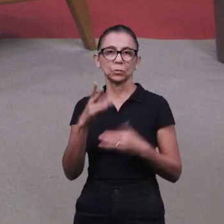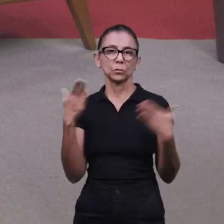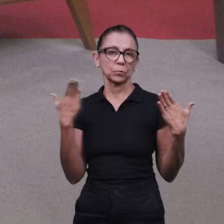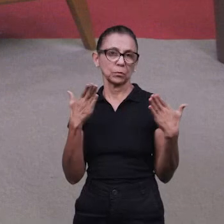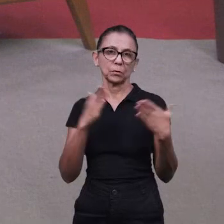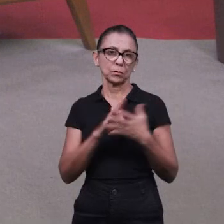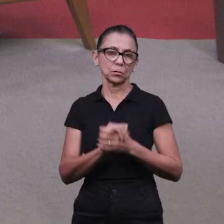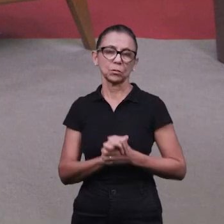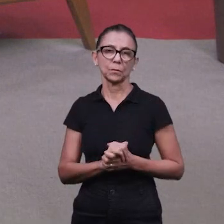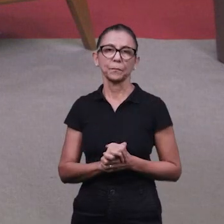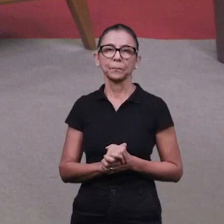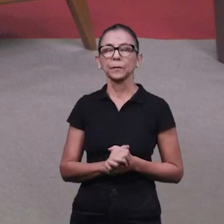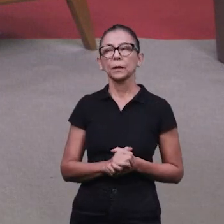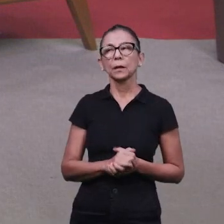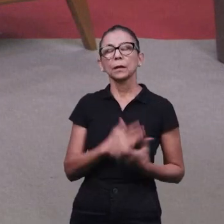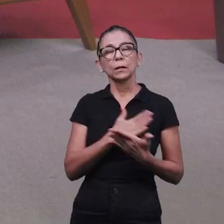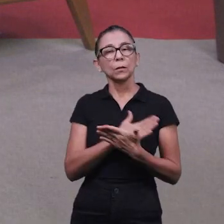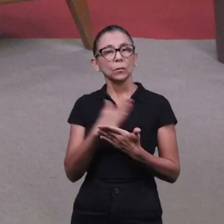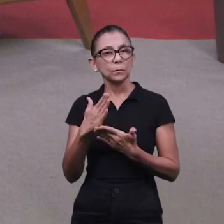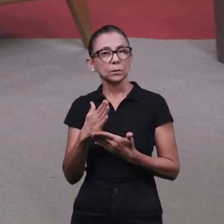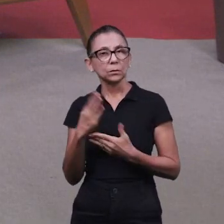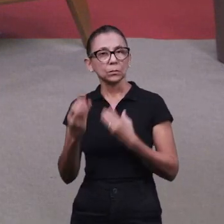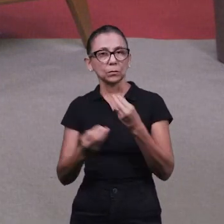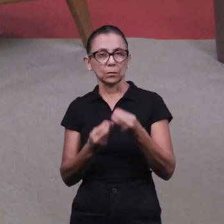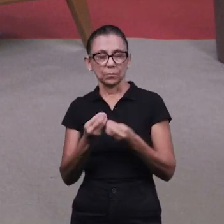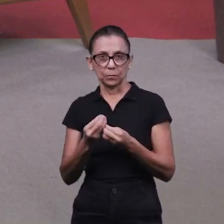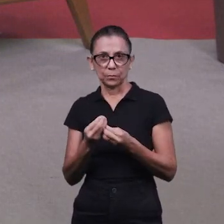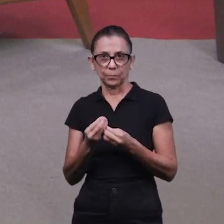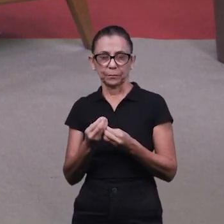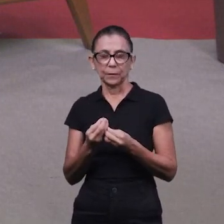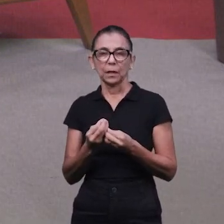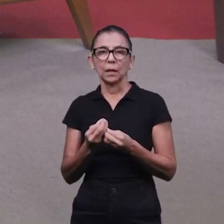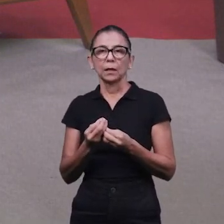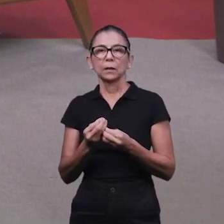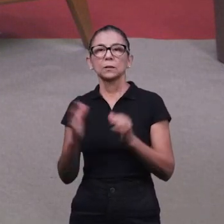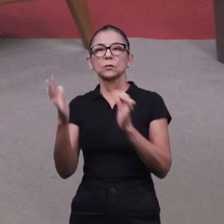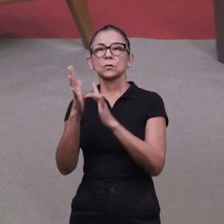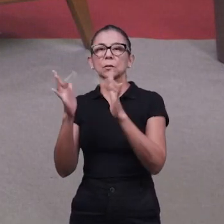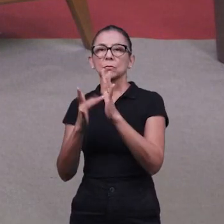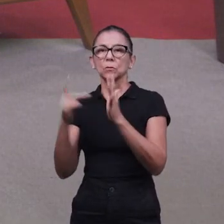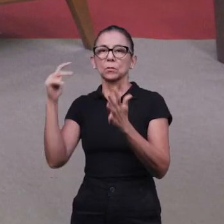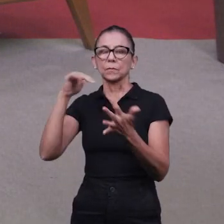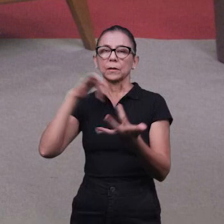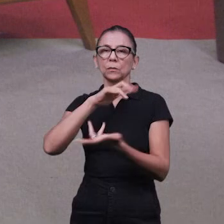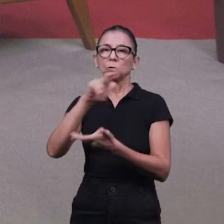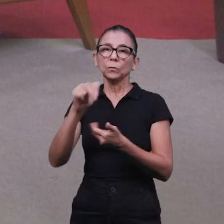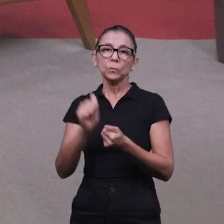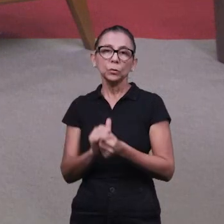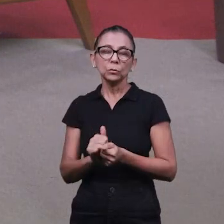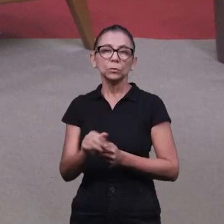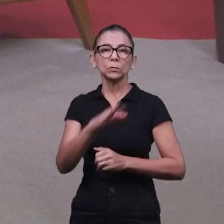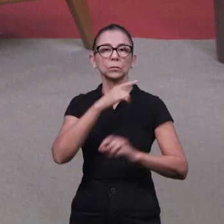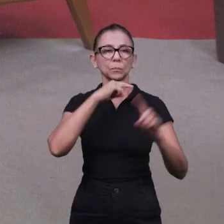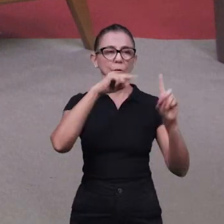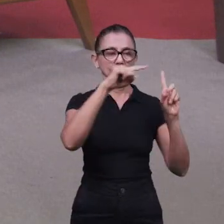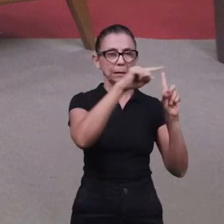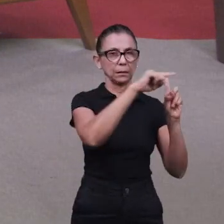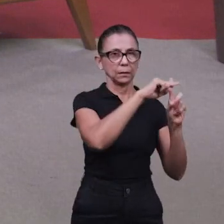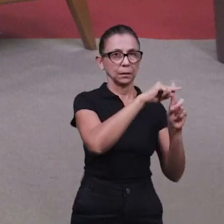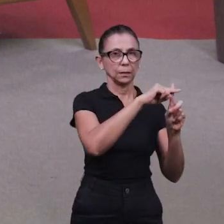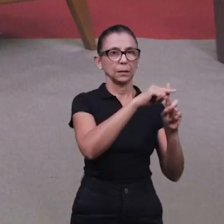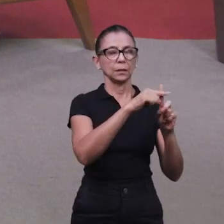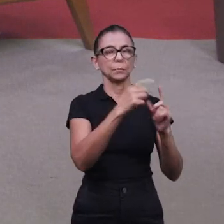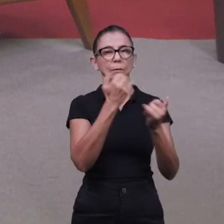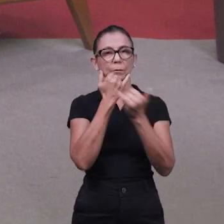donner par-dessus tout par l'envoi de son Fils. Jésus monte pour mourir pour le pécheur. De son verset,